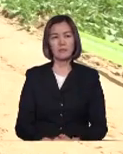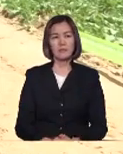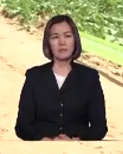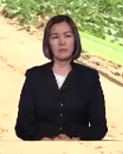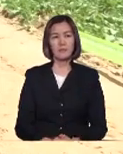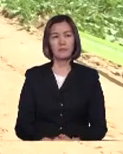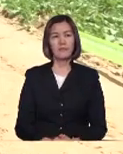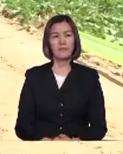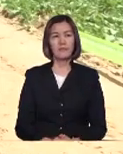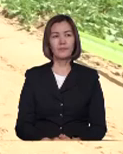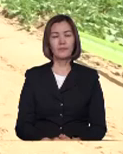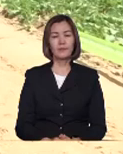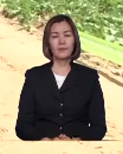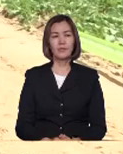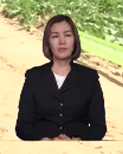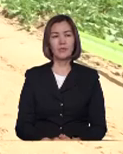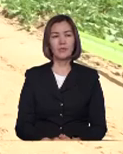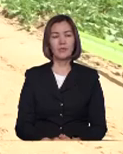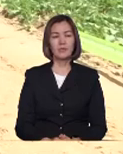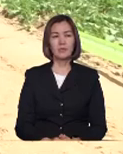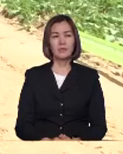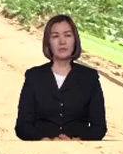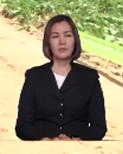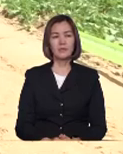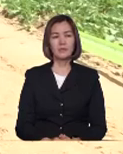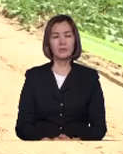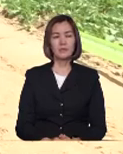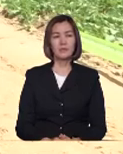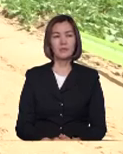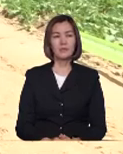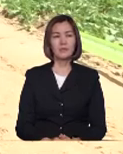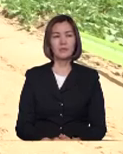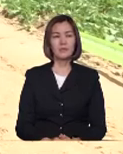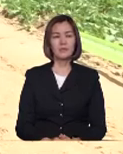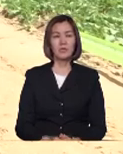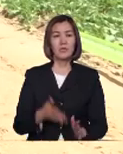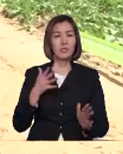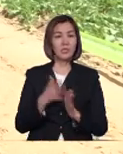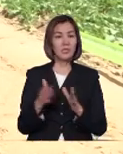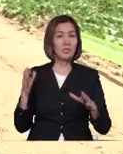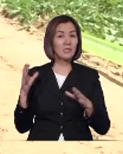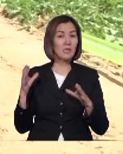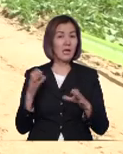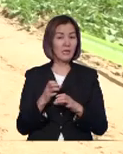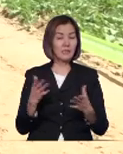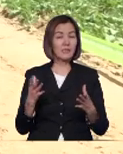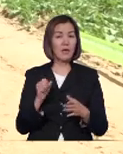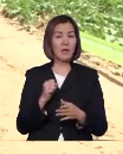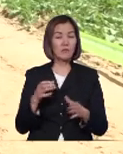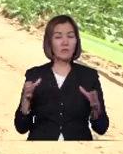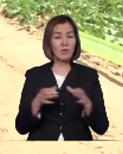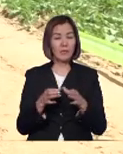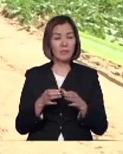А гербицидпен істесеңіз барлығы орында сақталып қалады. Сондықтан бұл август